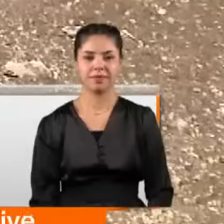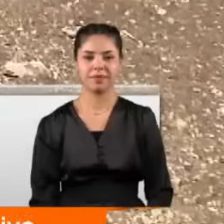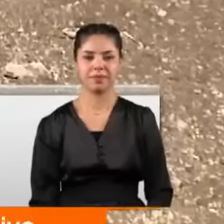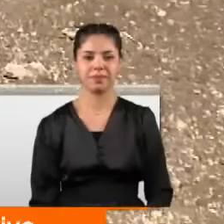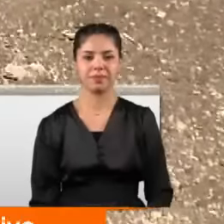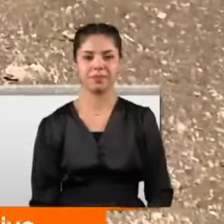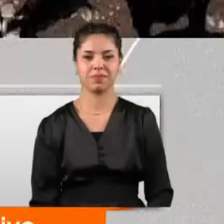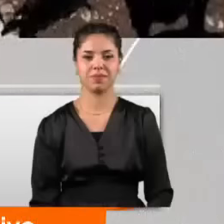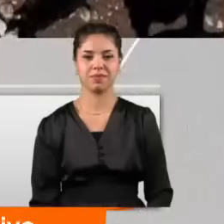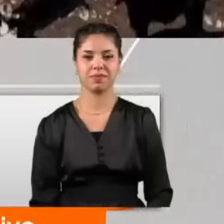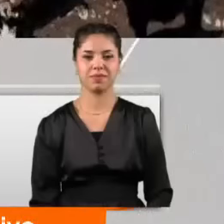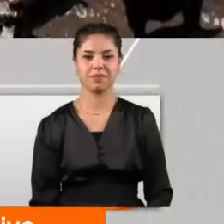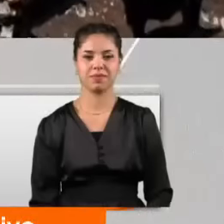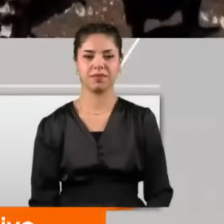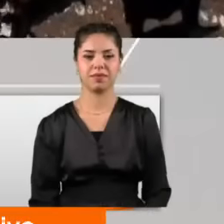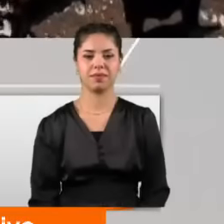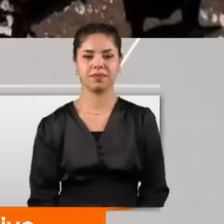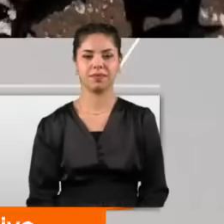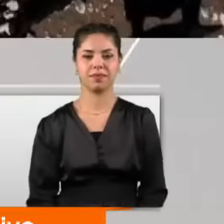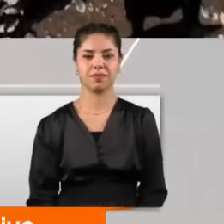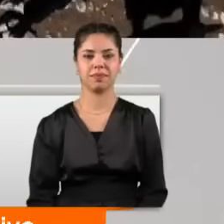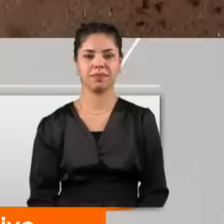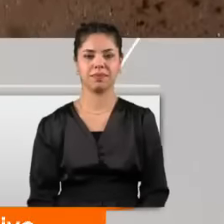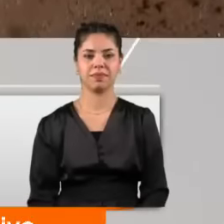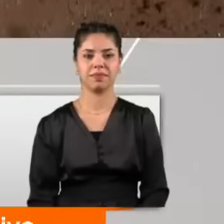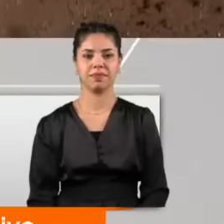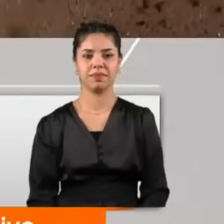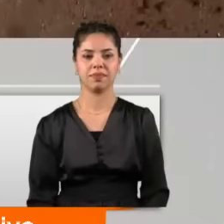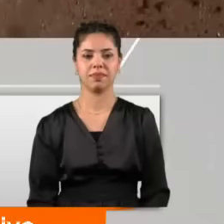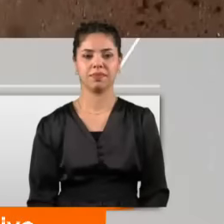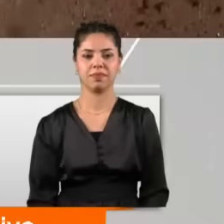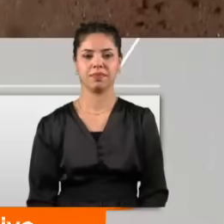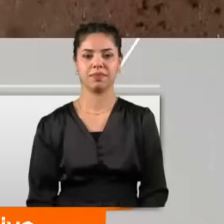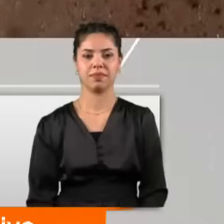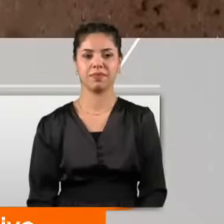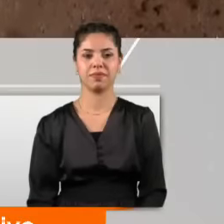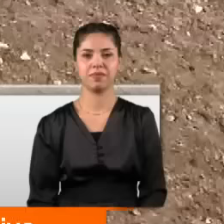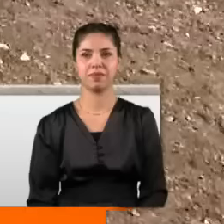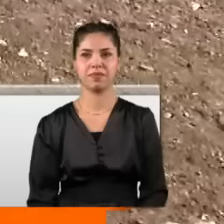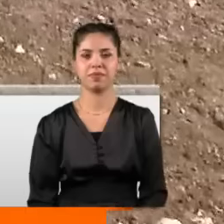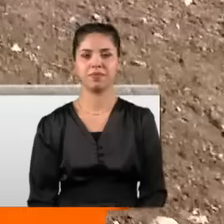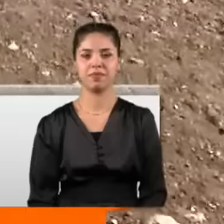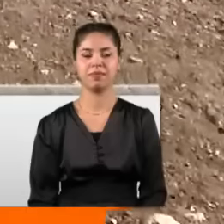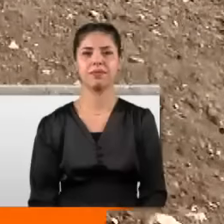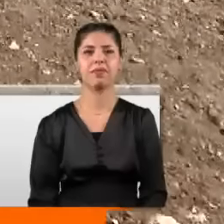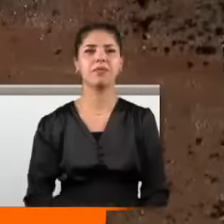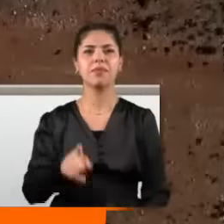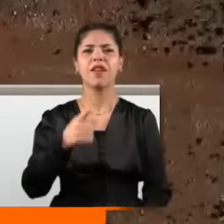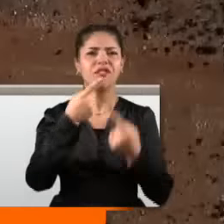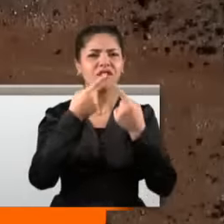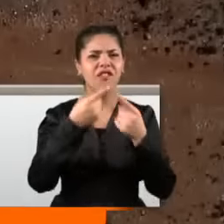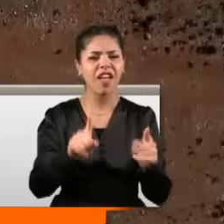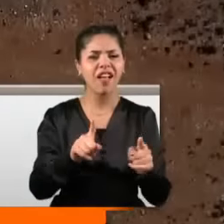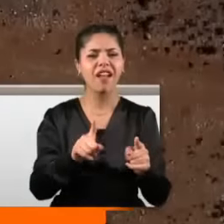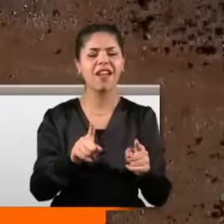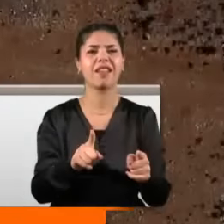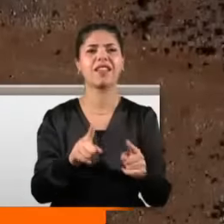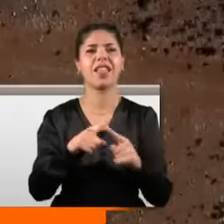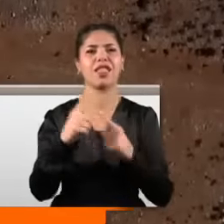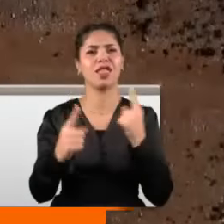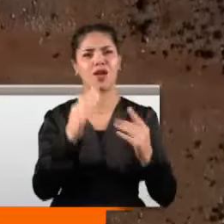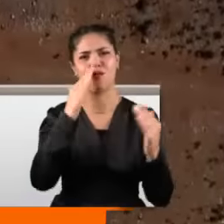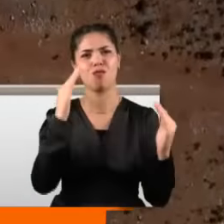Keçilerimiz kayboluyordu. Yardımcı olan olmadı. Ben de geldim. Keçilerim kaybolduğunda bir drone alayım dedim. Alışılmışın dışında zamanın ruhuna